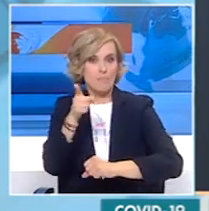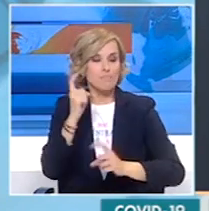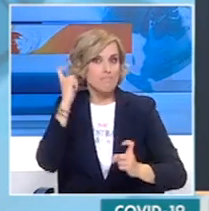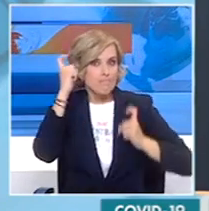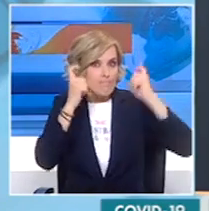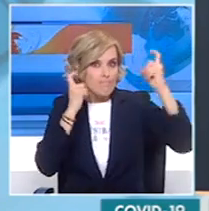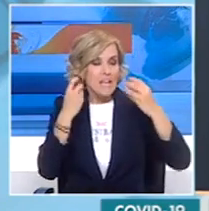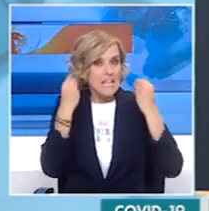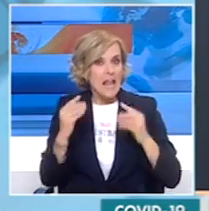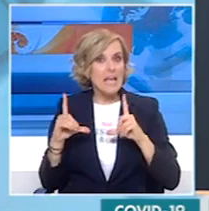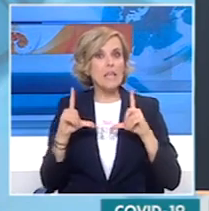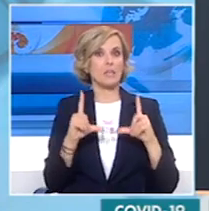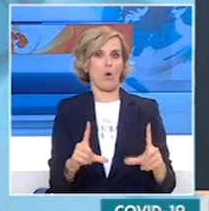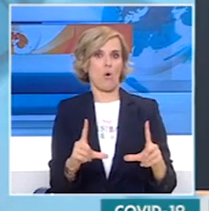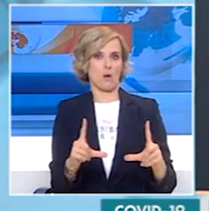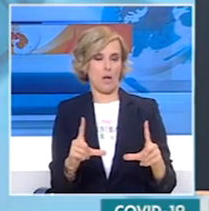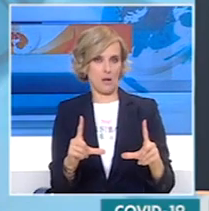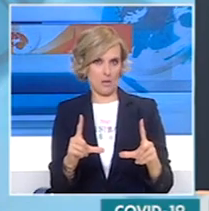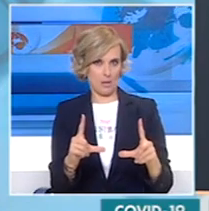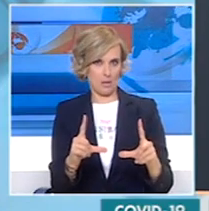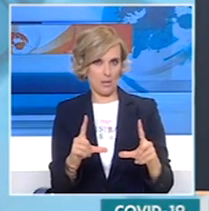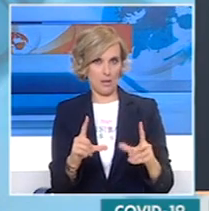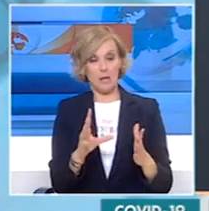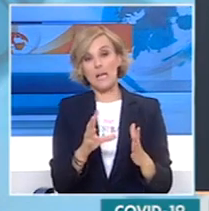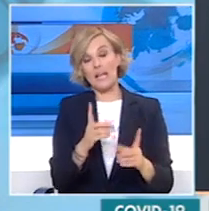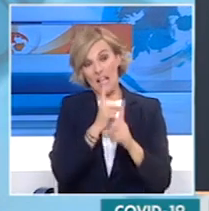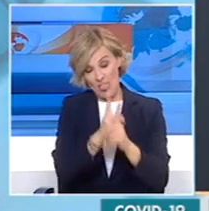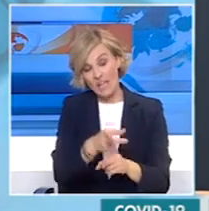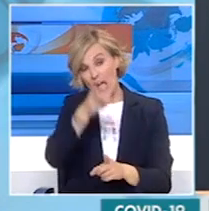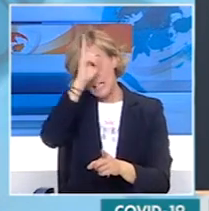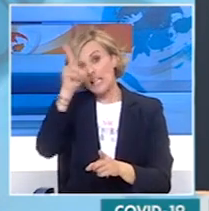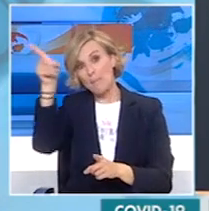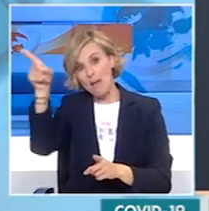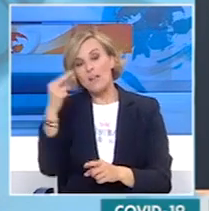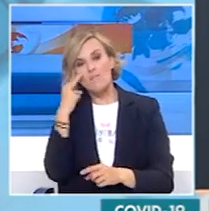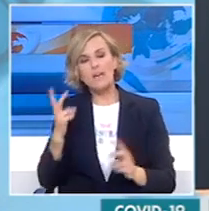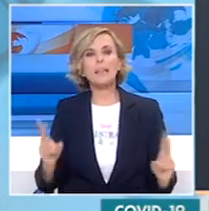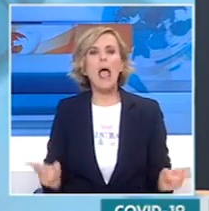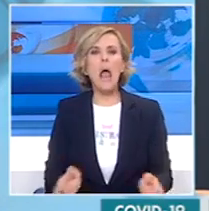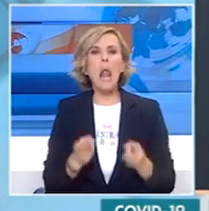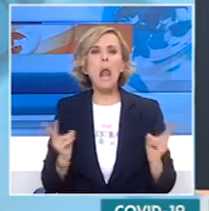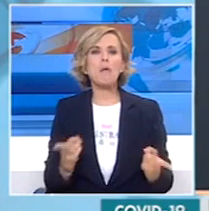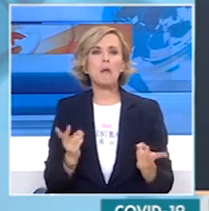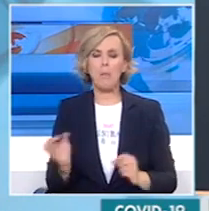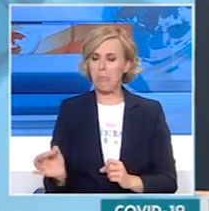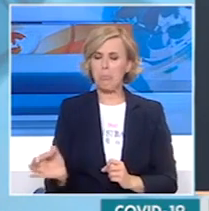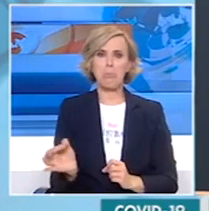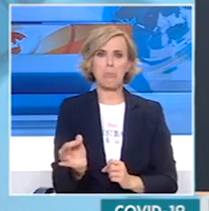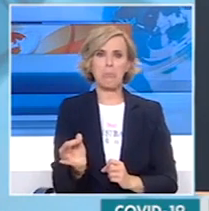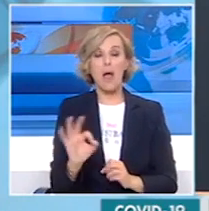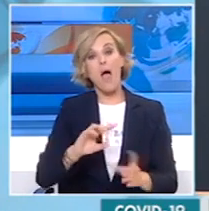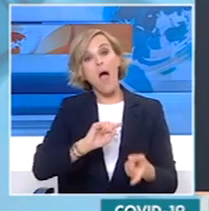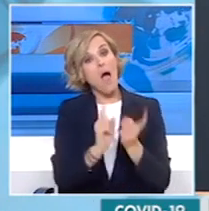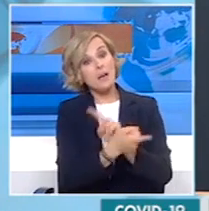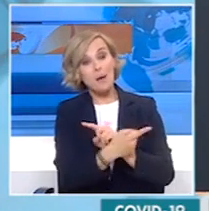καλύτερη εικόνα μια επιδημία όμως που αφορά κυρίως στη Γερμανία ήπια συμπτώματα νεαράς ηλικίας, ενώ στην Ελλάδα